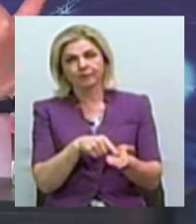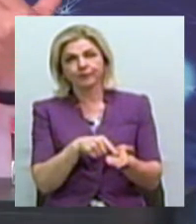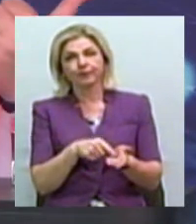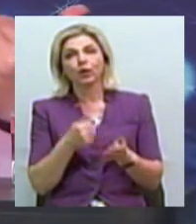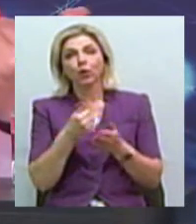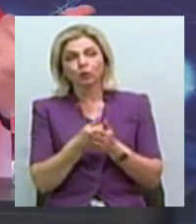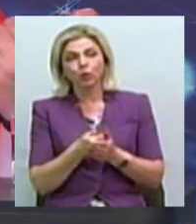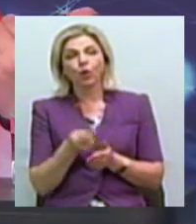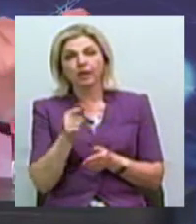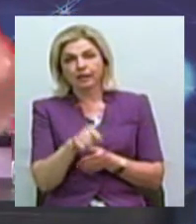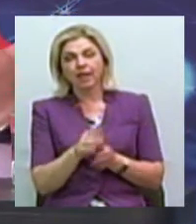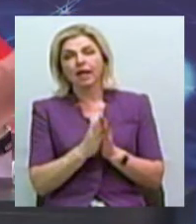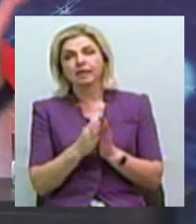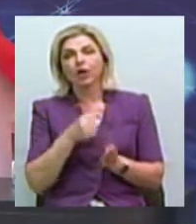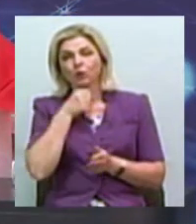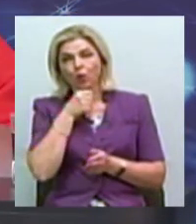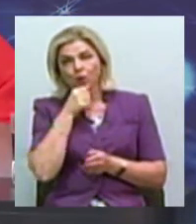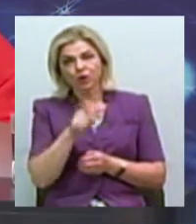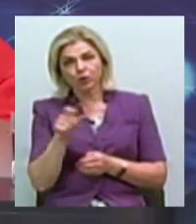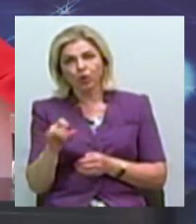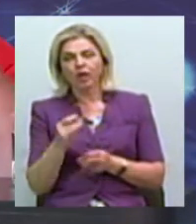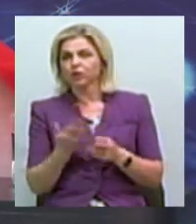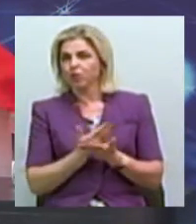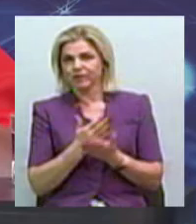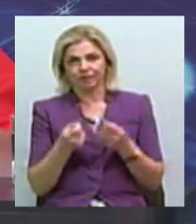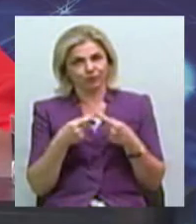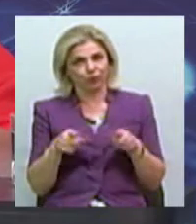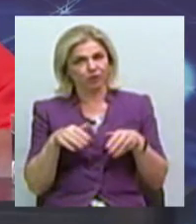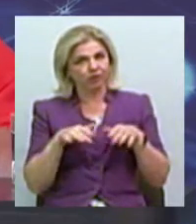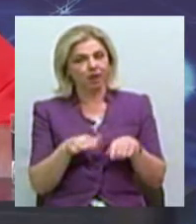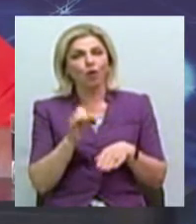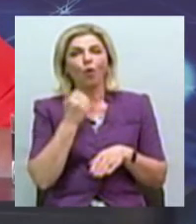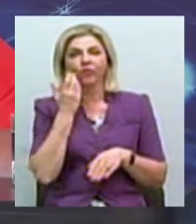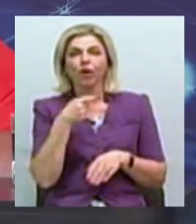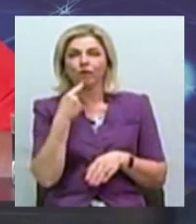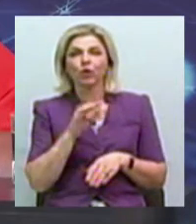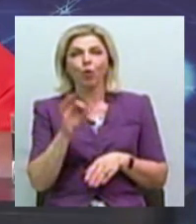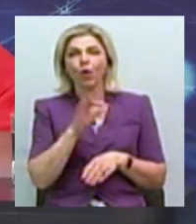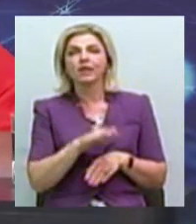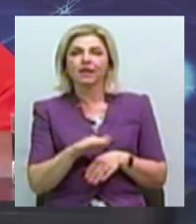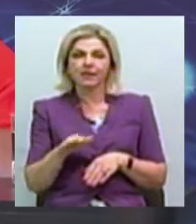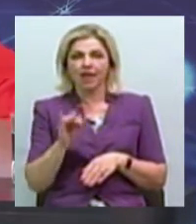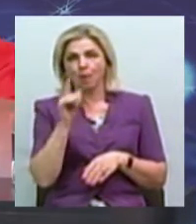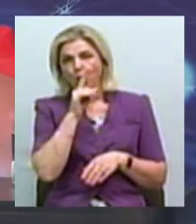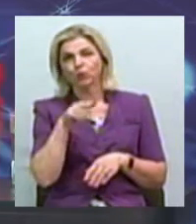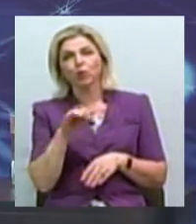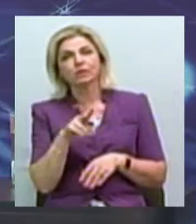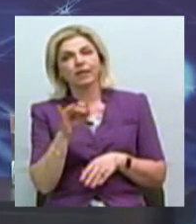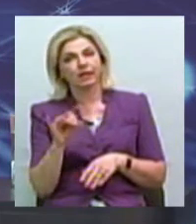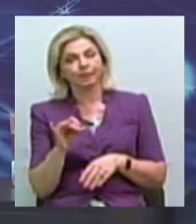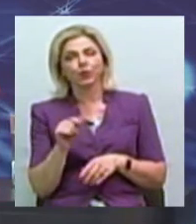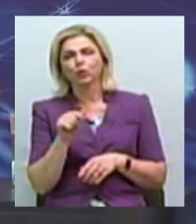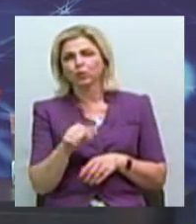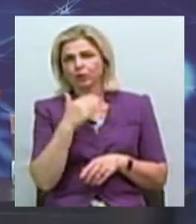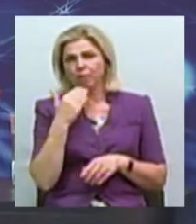до тих полиць, де книги для дорослих людей, і абсолютно інша справа, коли ми говоримо про підлітків і дітей. Ну, тобто, тут